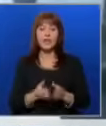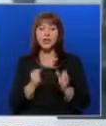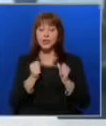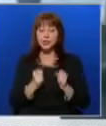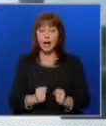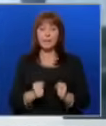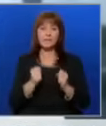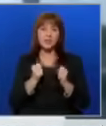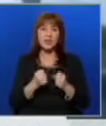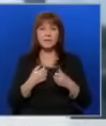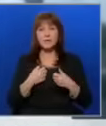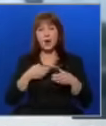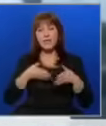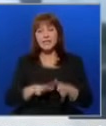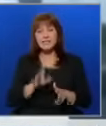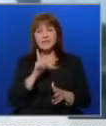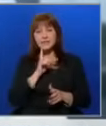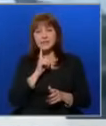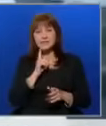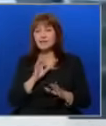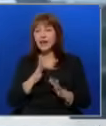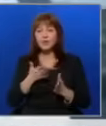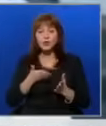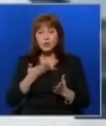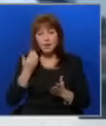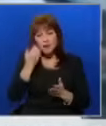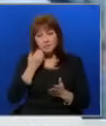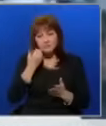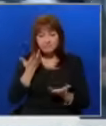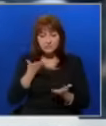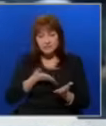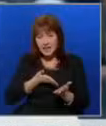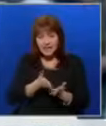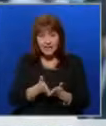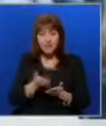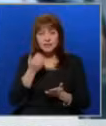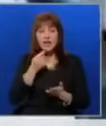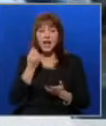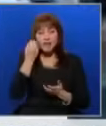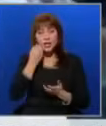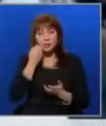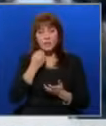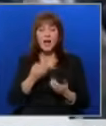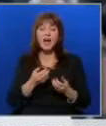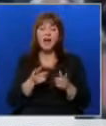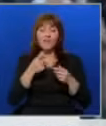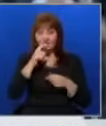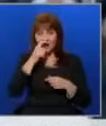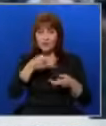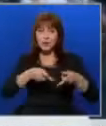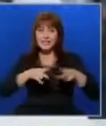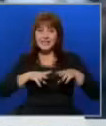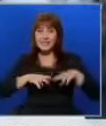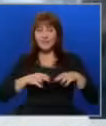Чакаме ги, чакам сина ми. Какъвто и начин да използват, за да ги върнат, все ще е добре. Важното е моя Омер да се върне при баща си,